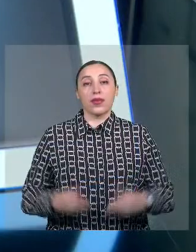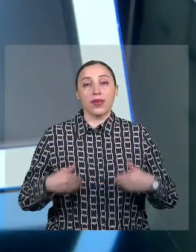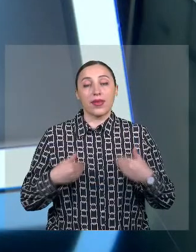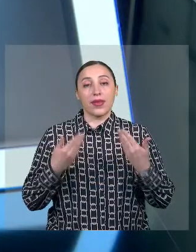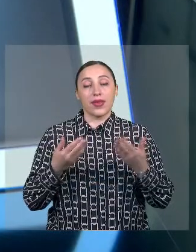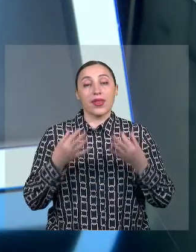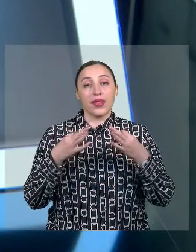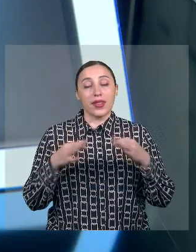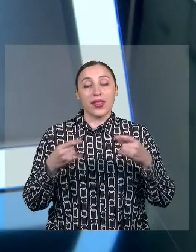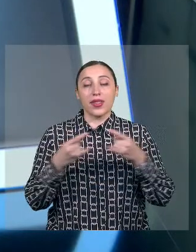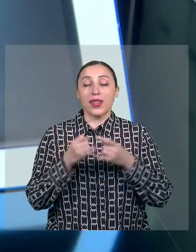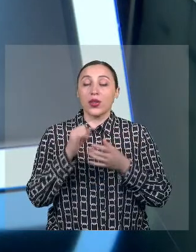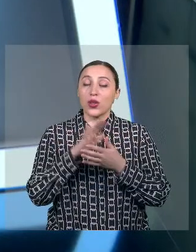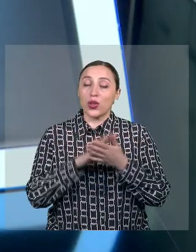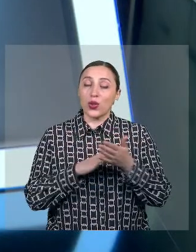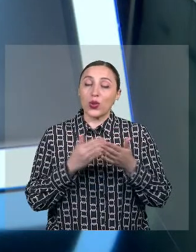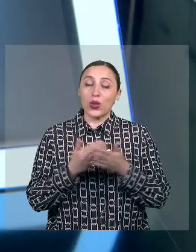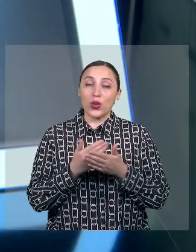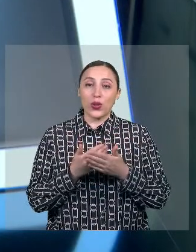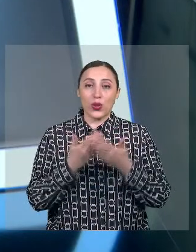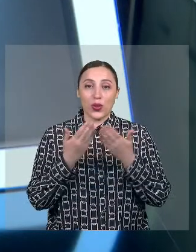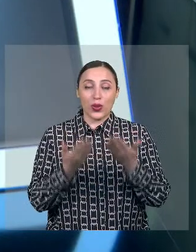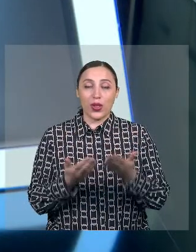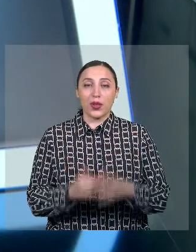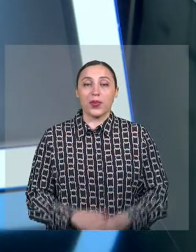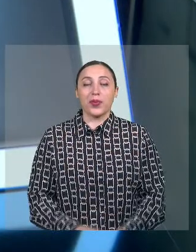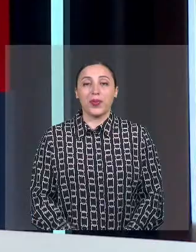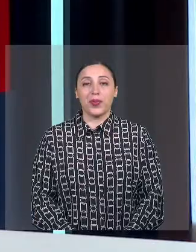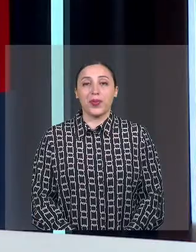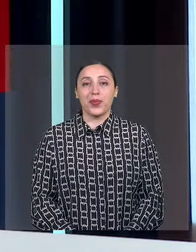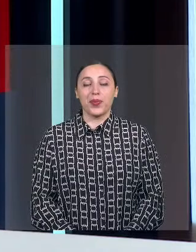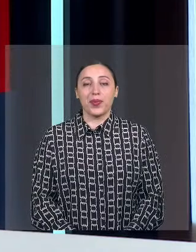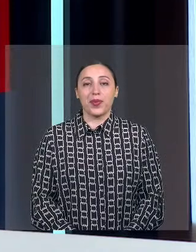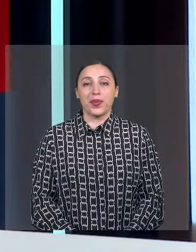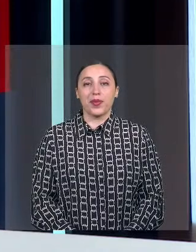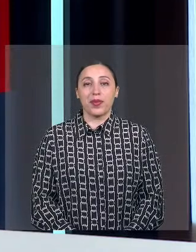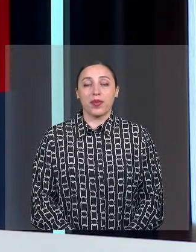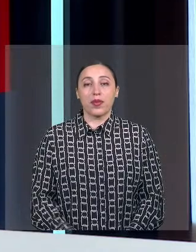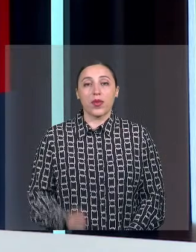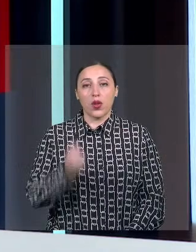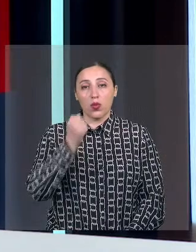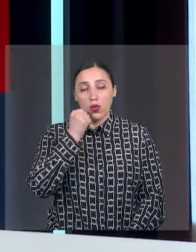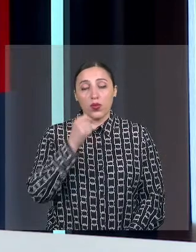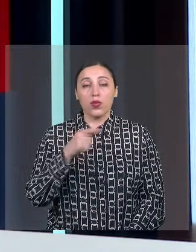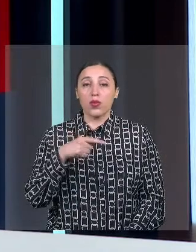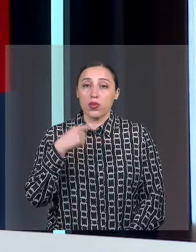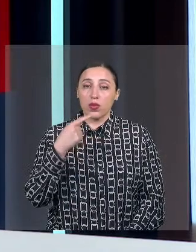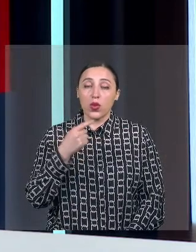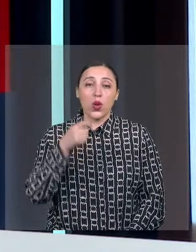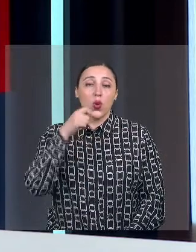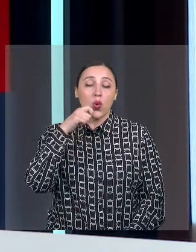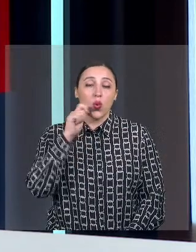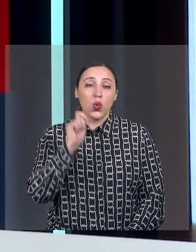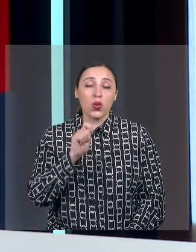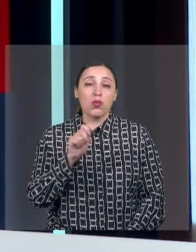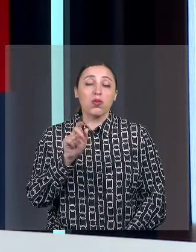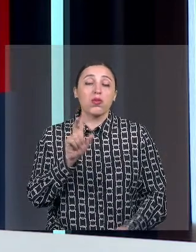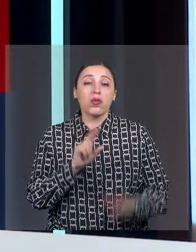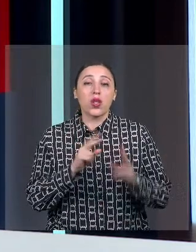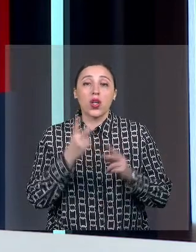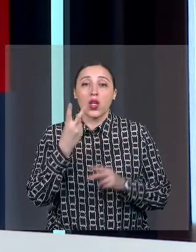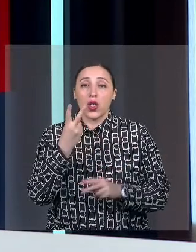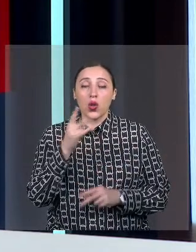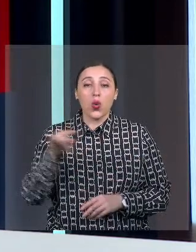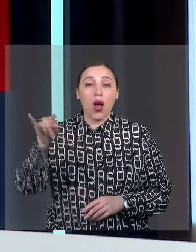Բարի երեկո, ուղիղ եթերում ազատության լրատվական կենտրոնն է։ Մոսկվան պնդում է, թե Ուկրաինան փորձել է երկու